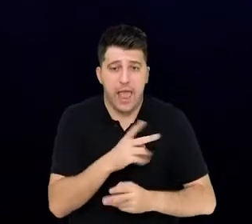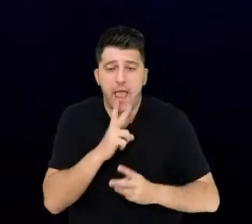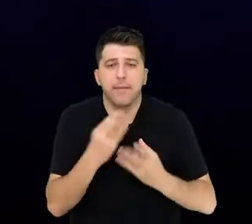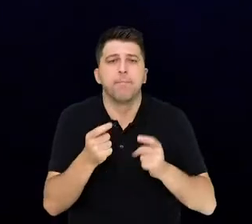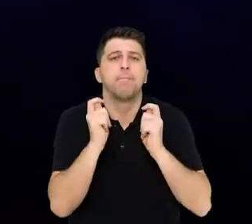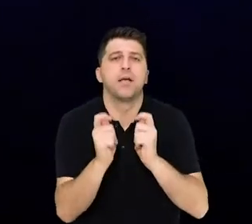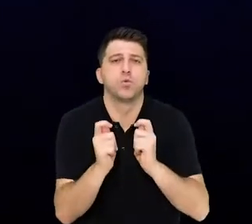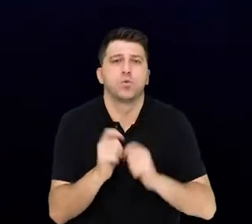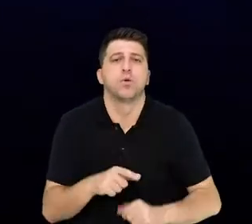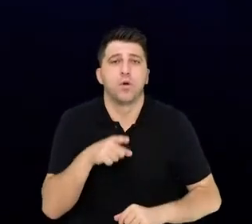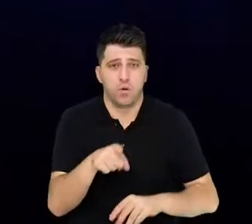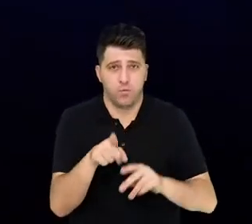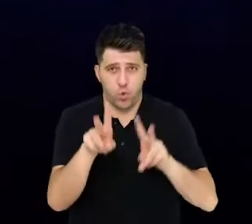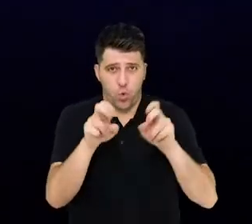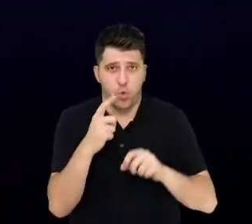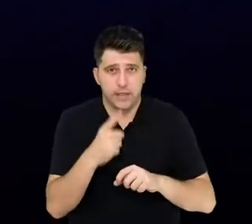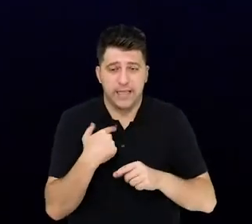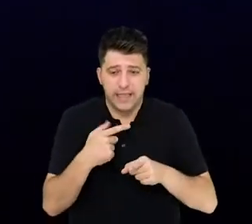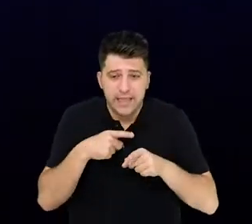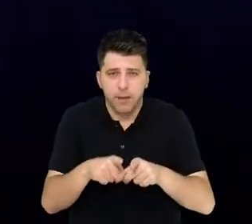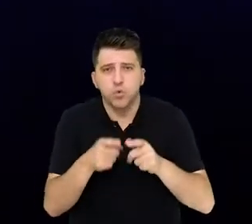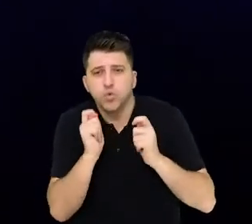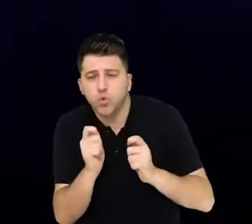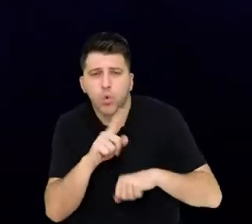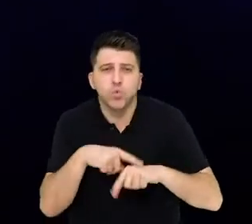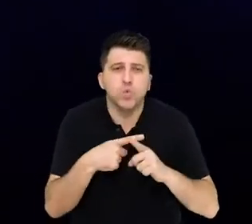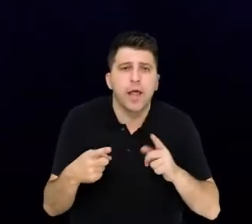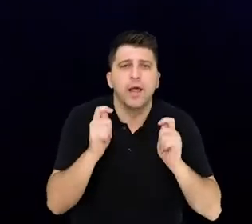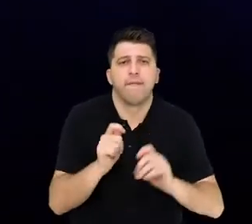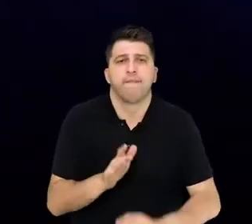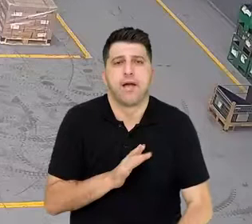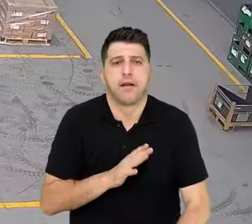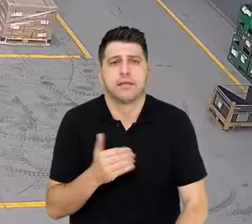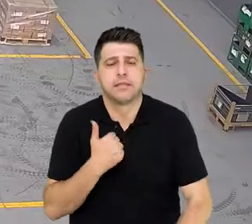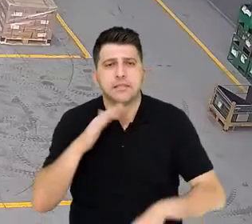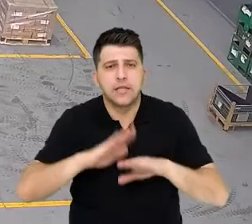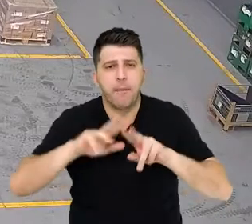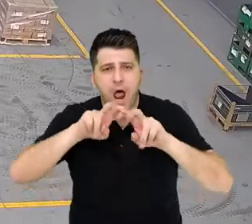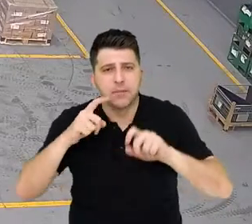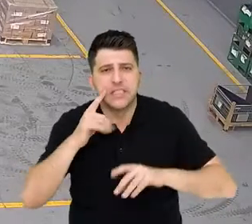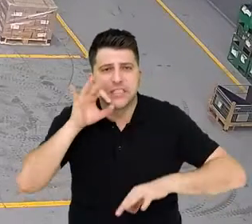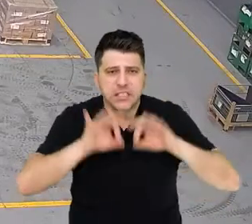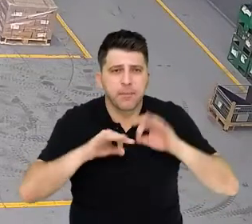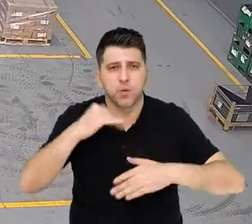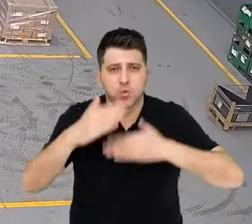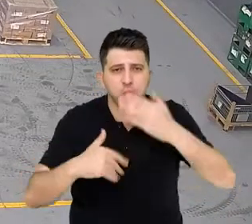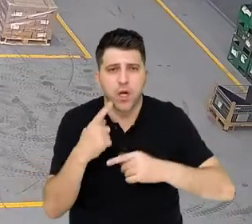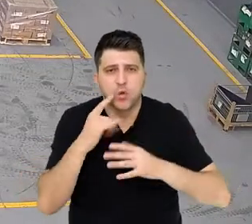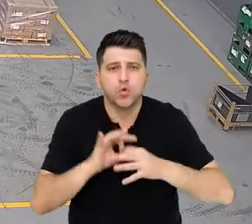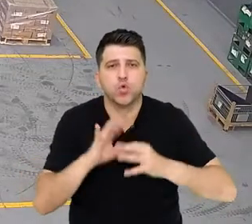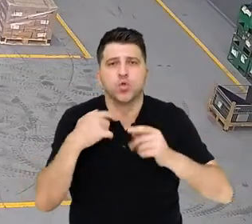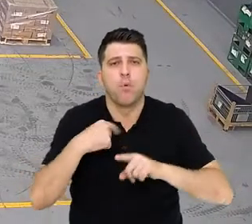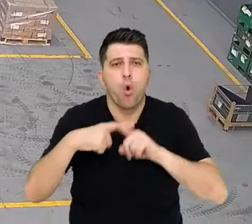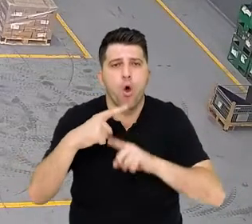taşıdığından emin olmak zorundaydı. Bu durum, takip edilmesi zor bir süreç haline gelecekti. Yaptığımız araştırma ve incelemelerin sonucunda